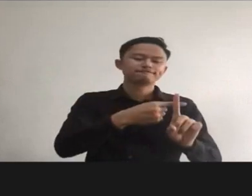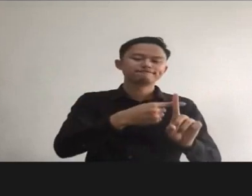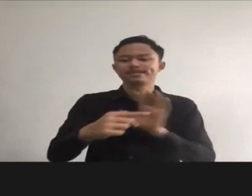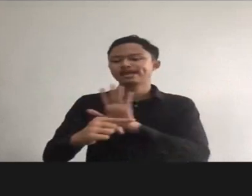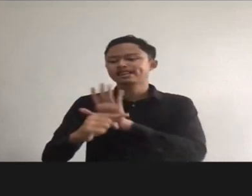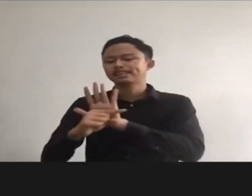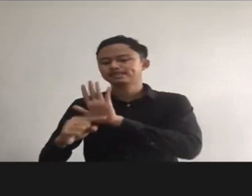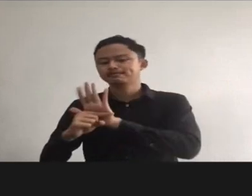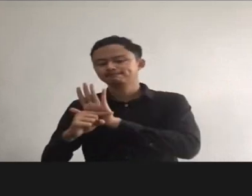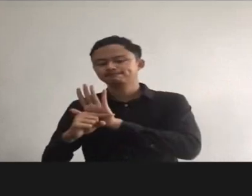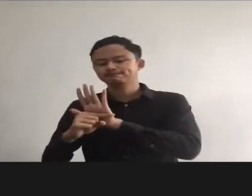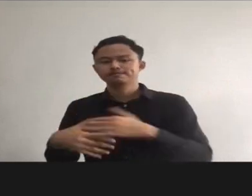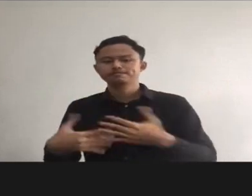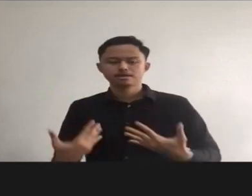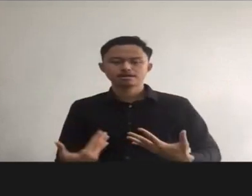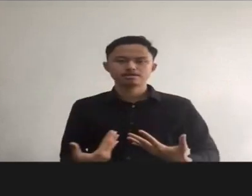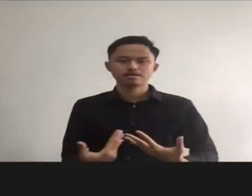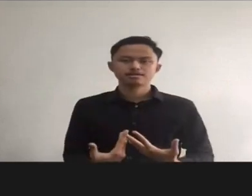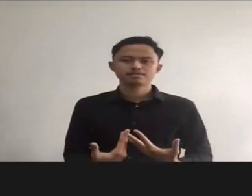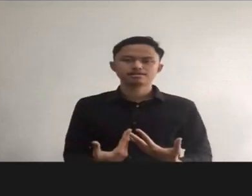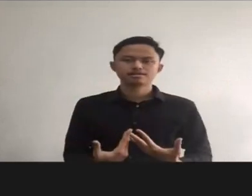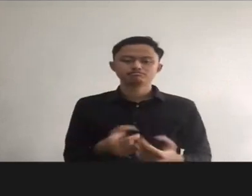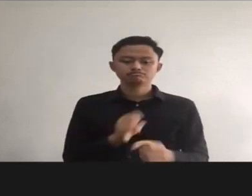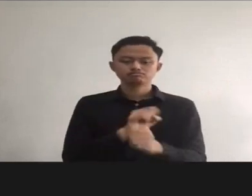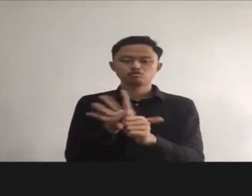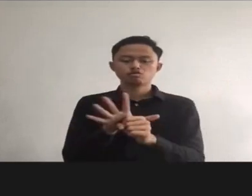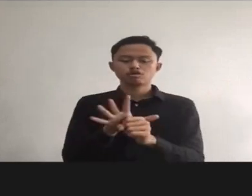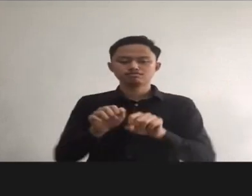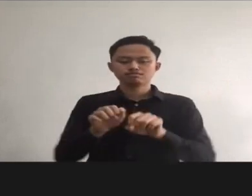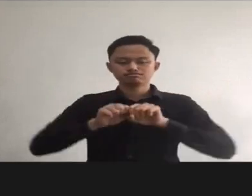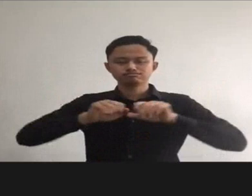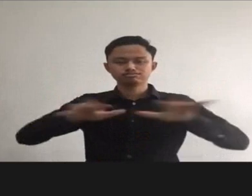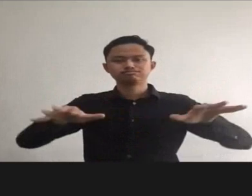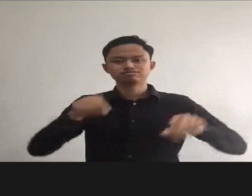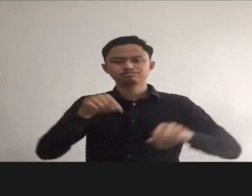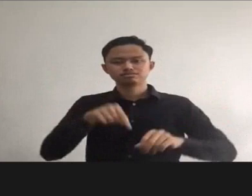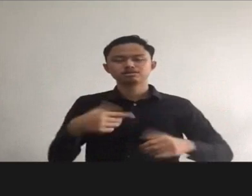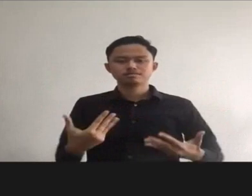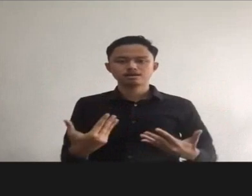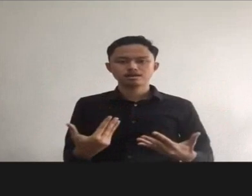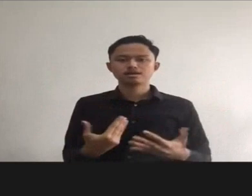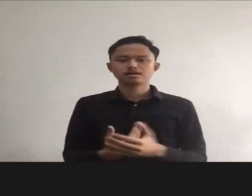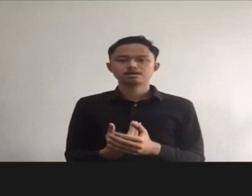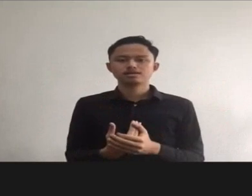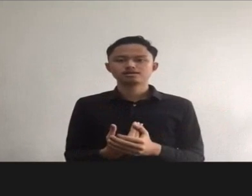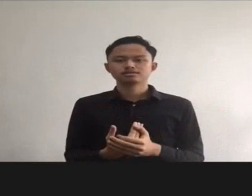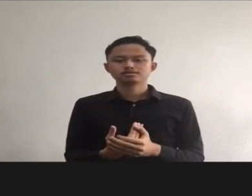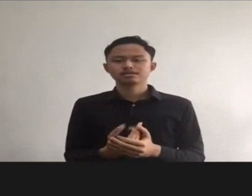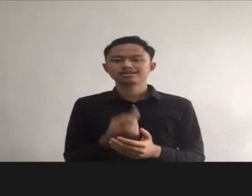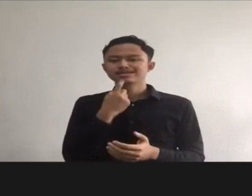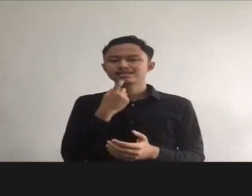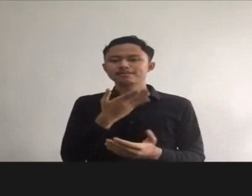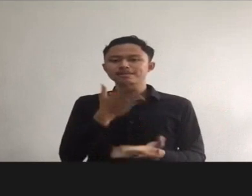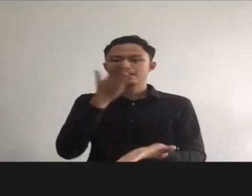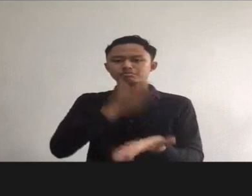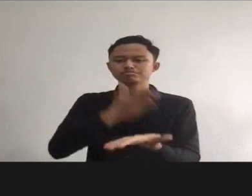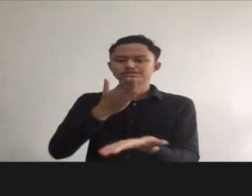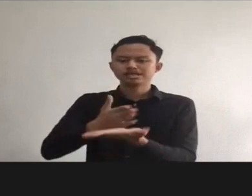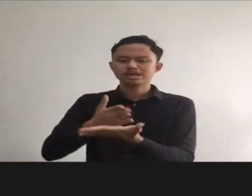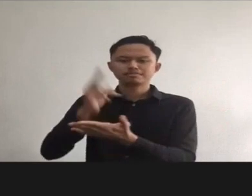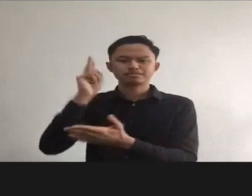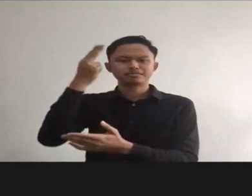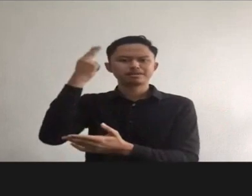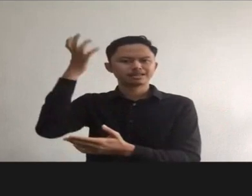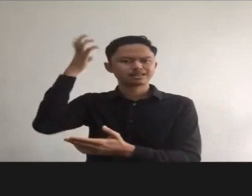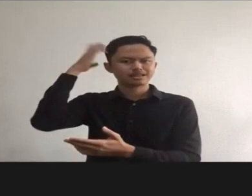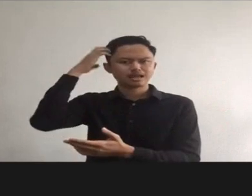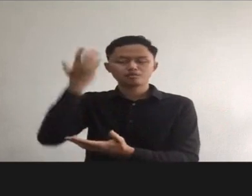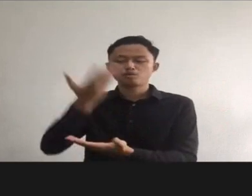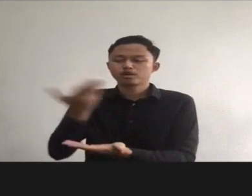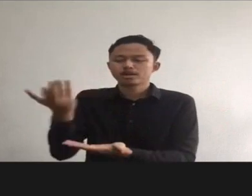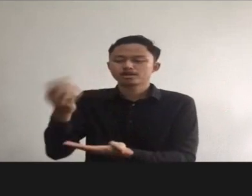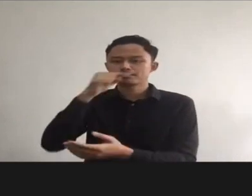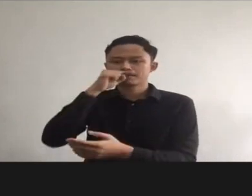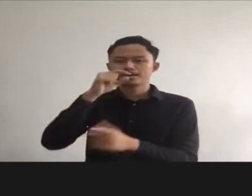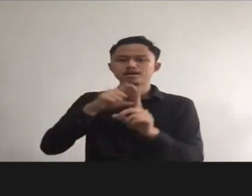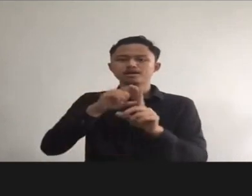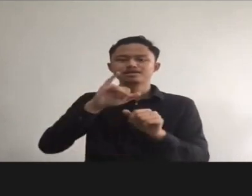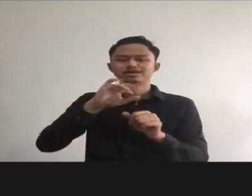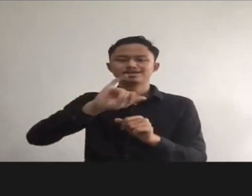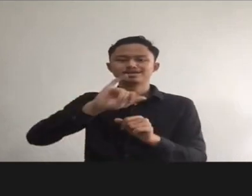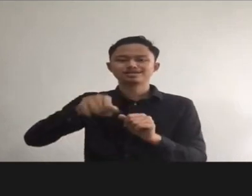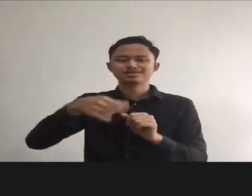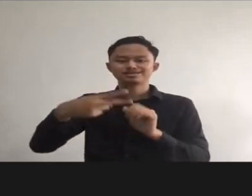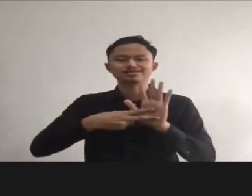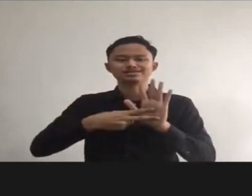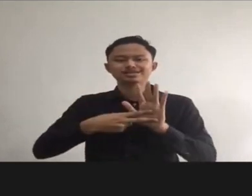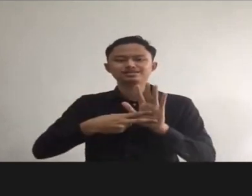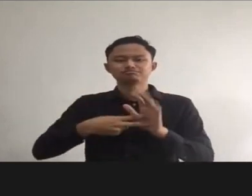ya pandemi ini, sikap dan kebijakan dari pemerintah, mungkin Pak Dirjen dipersilakan